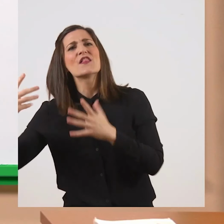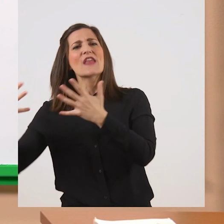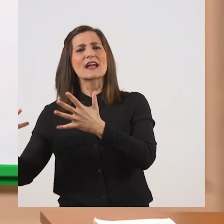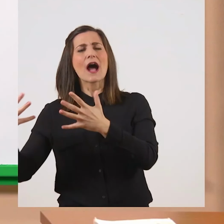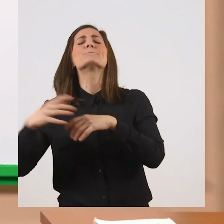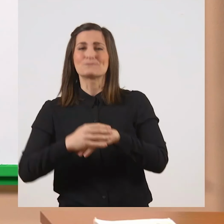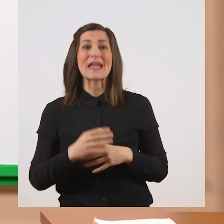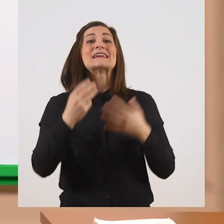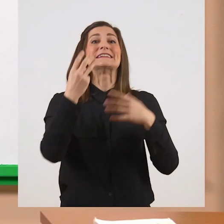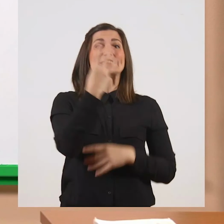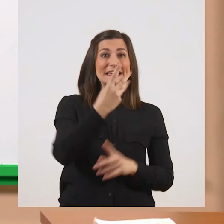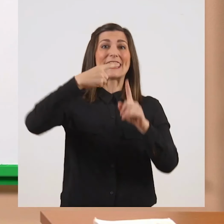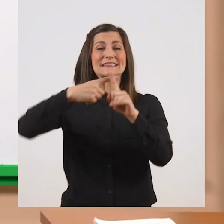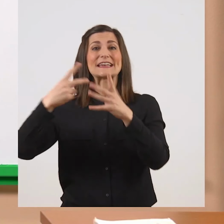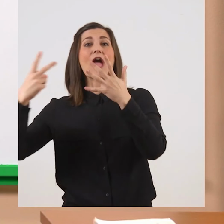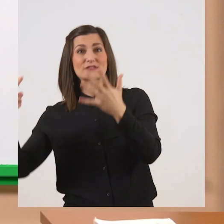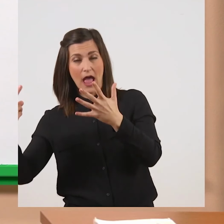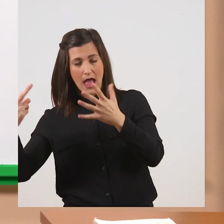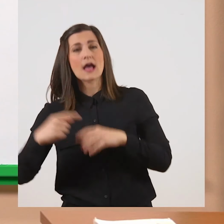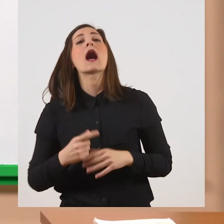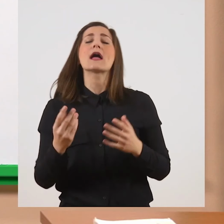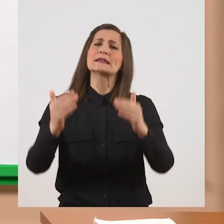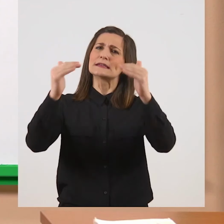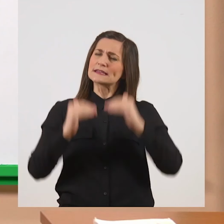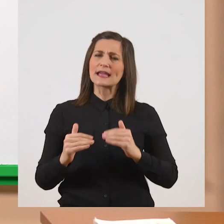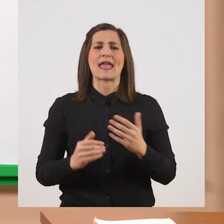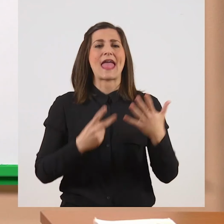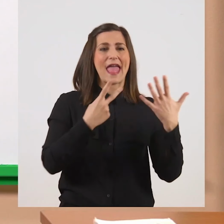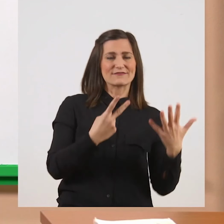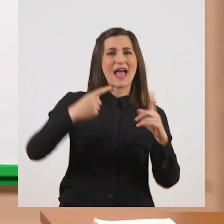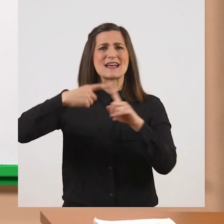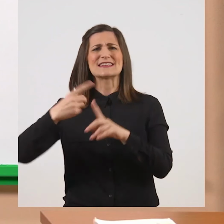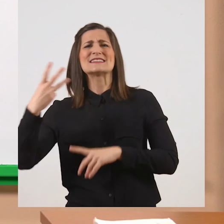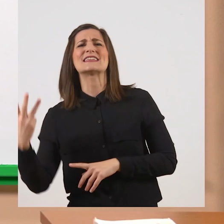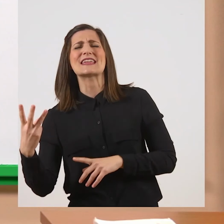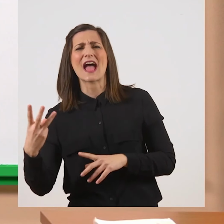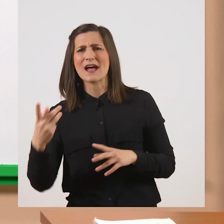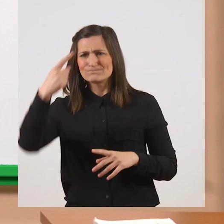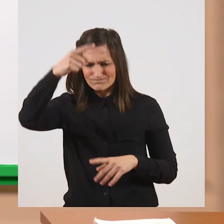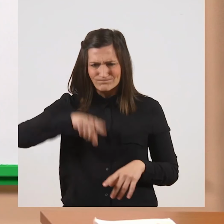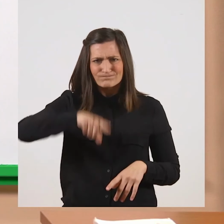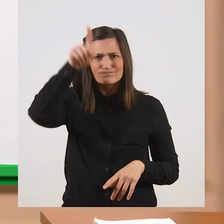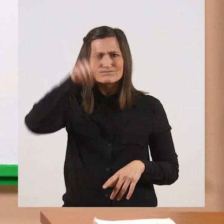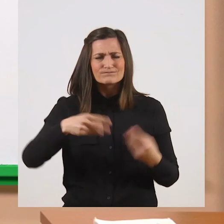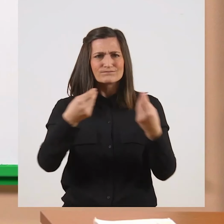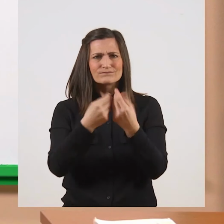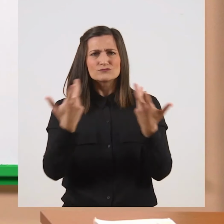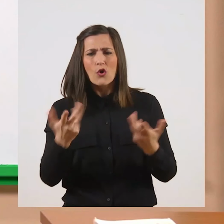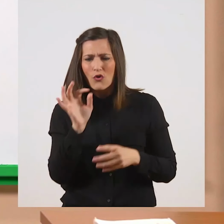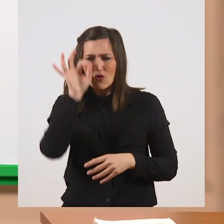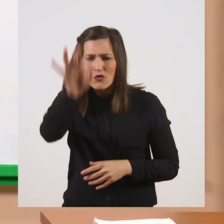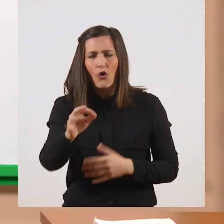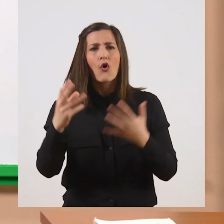εδώ και με αυτό εδώ. Ποιο όμως μου χρειάζεται, ποιο μου είναι απαραίτητο για να φτάσω το